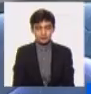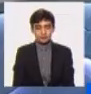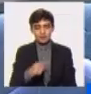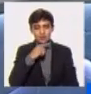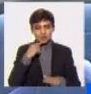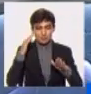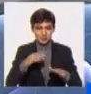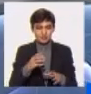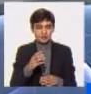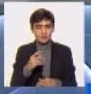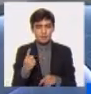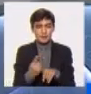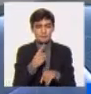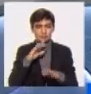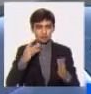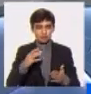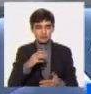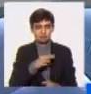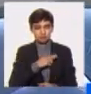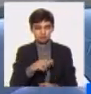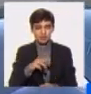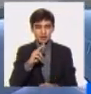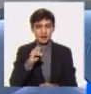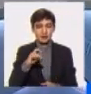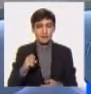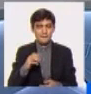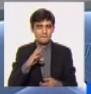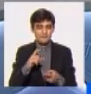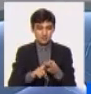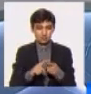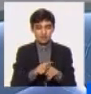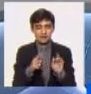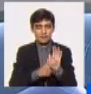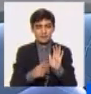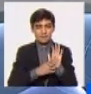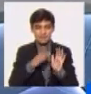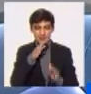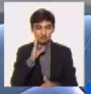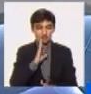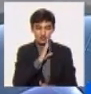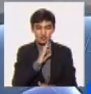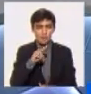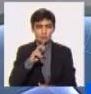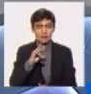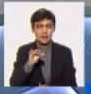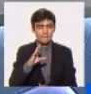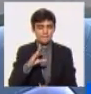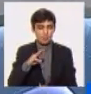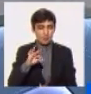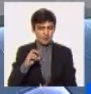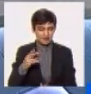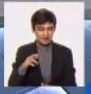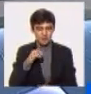В России зарегистрирован первый случай смерти от коронавируса. 79-летняя женщина скончалась от пневмонии в одной